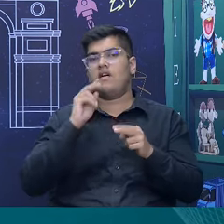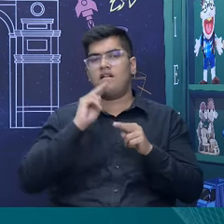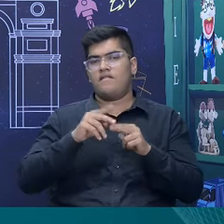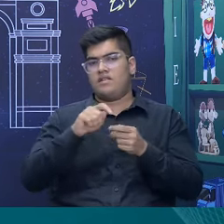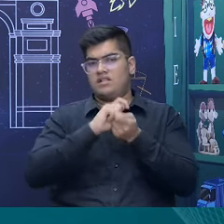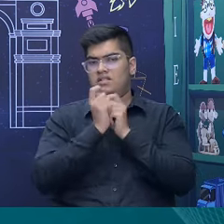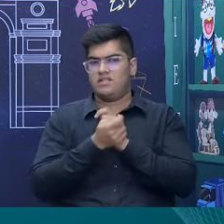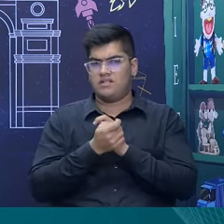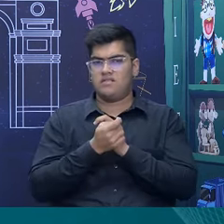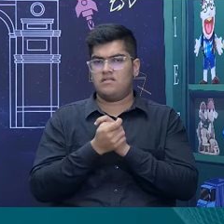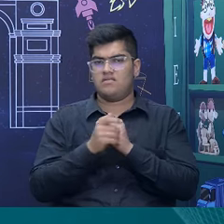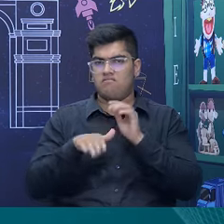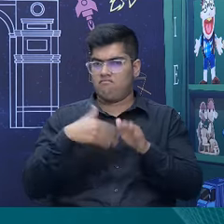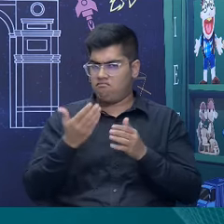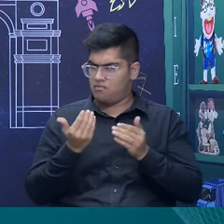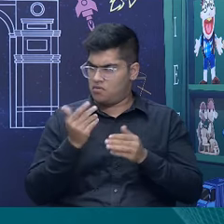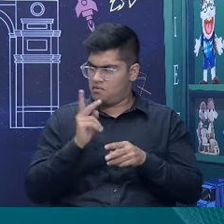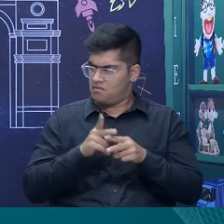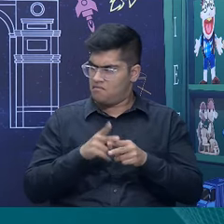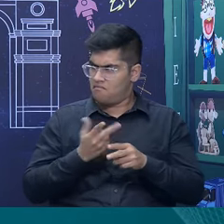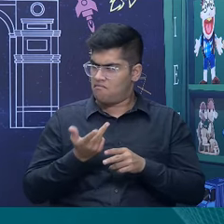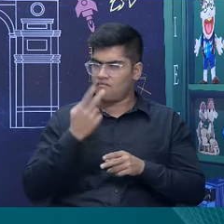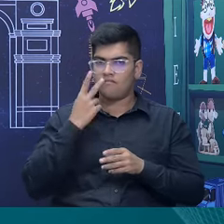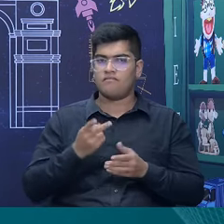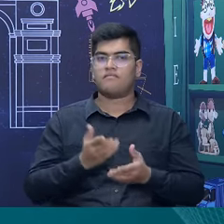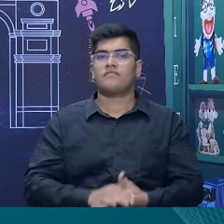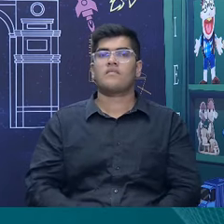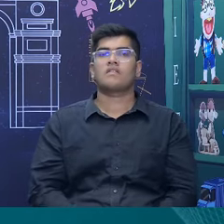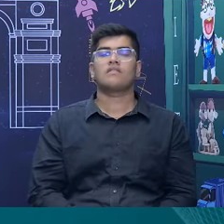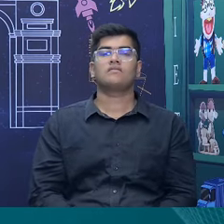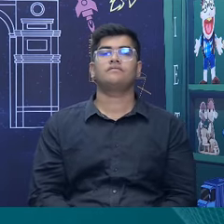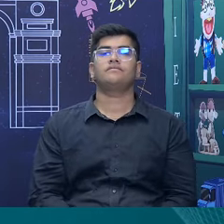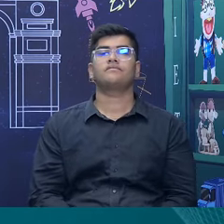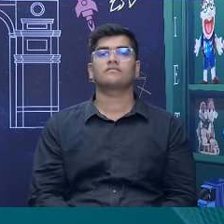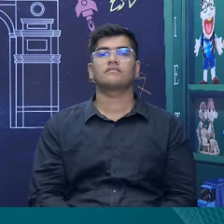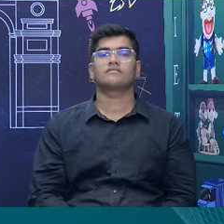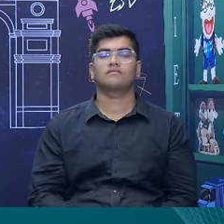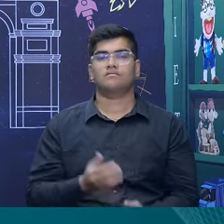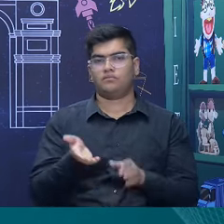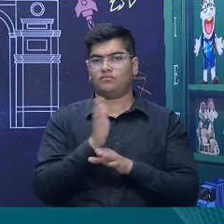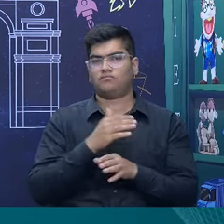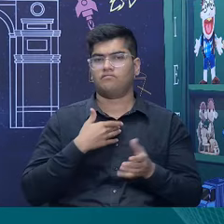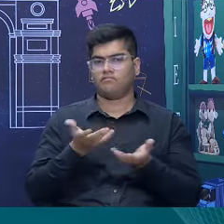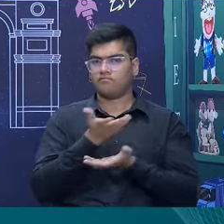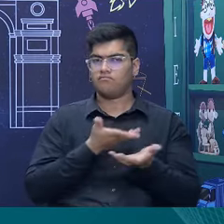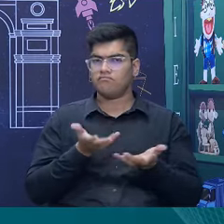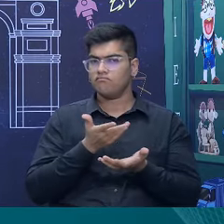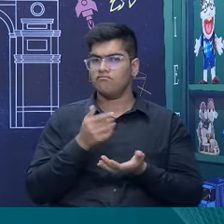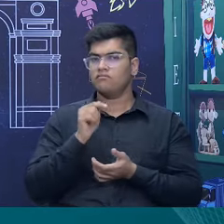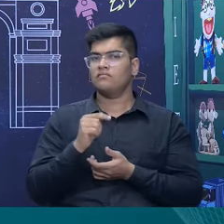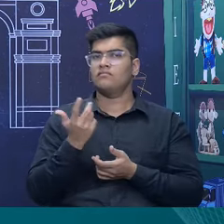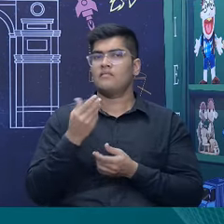देखें चलो करके देखते हैं और उसका एरिया क्या होगा अभी तो हमने बात की कि जो यह शीट